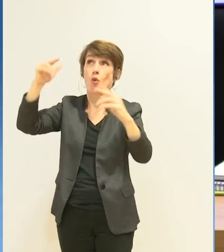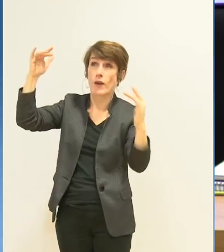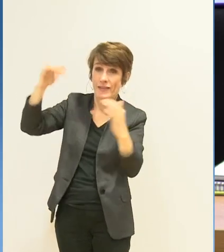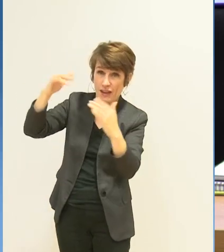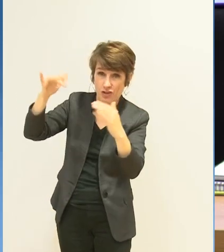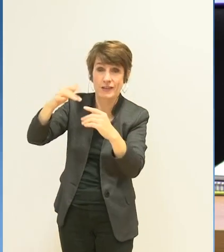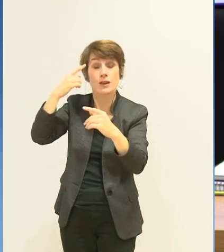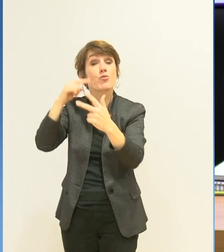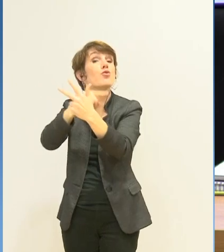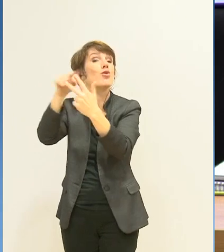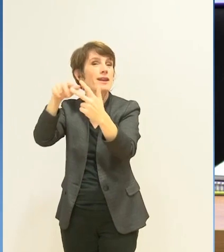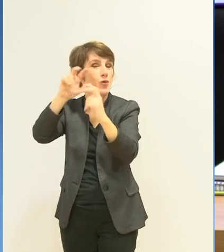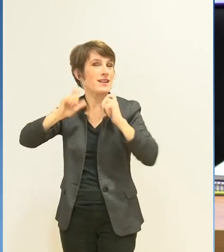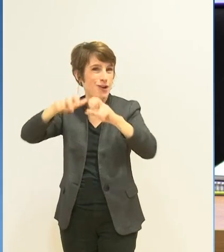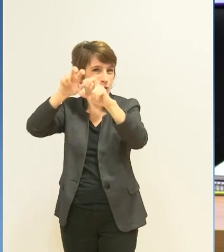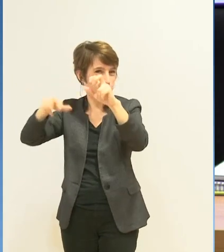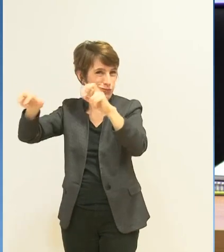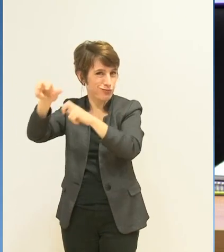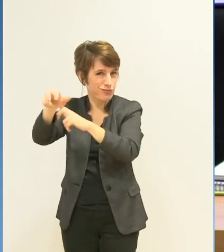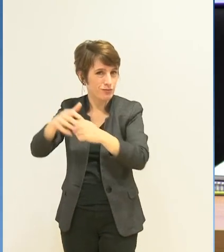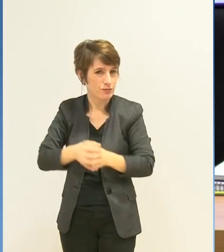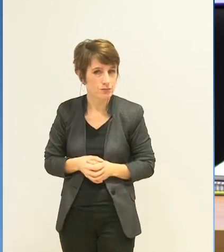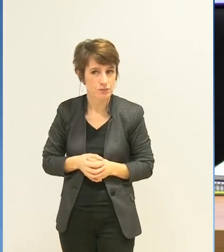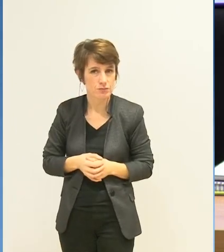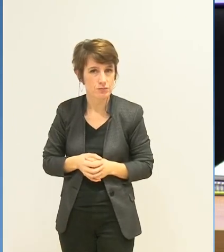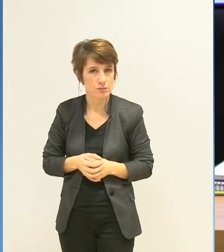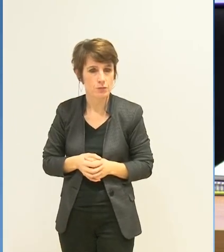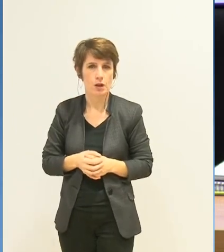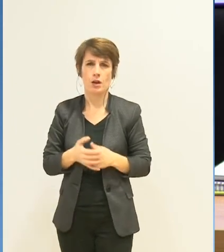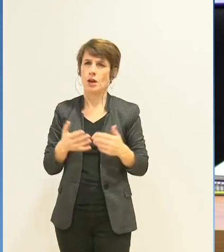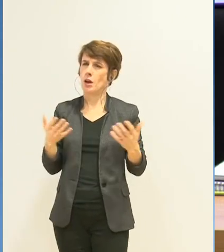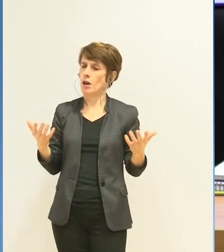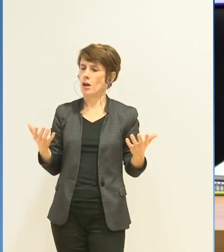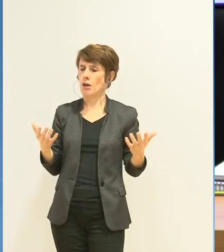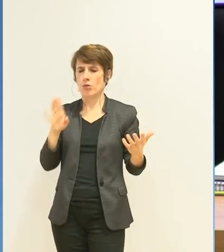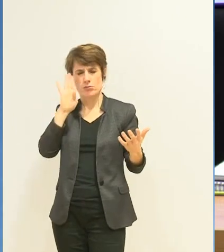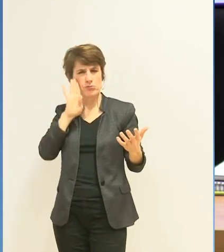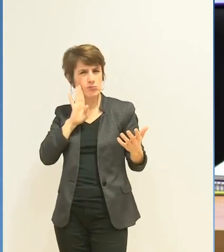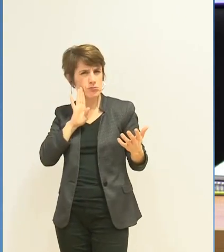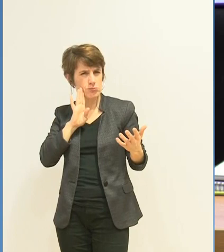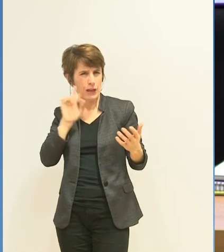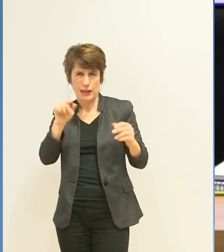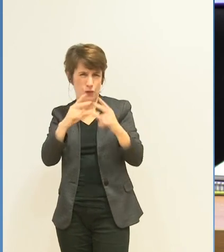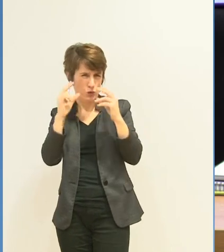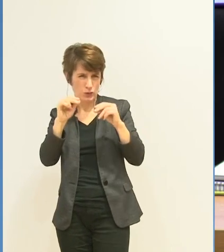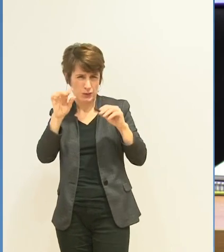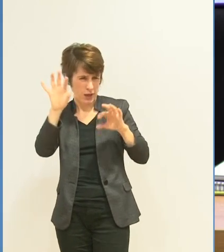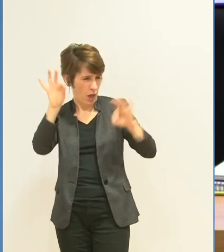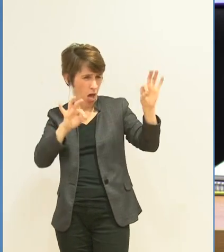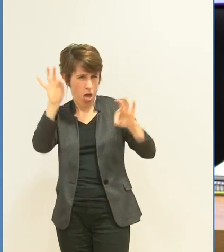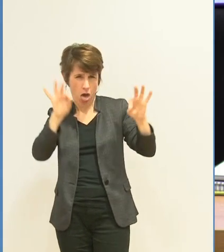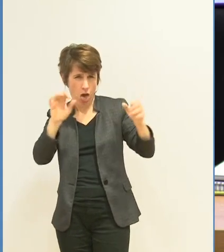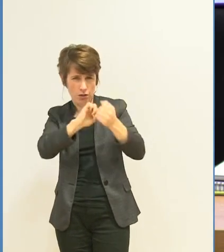scolaires je viens de citer il faudra il faut nous expliquer un peu comment vous avez bougé les périmètres